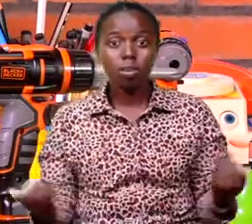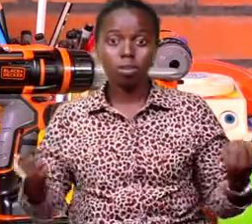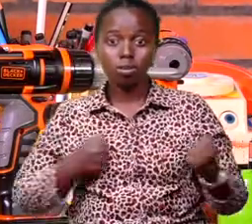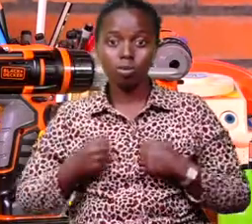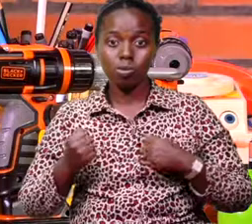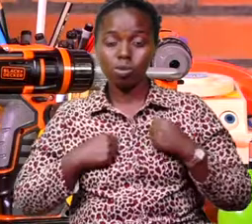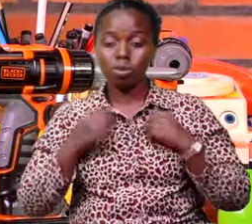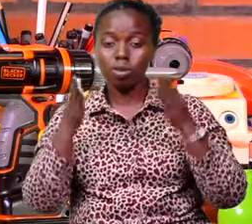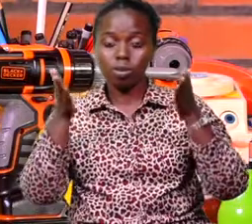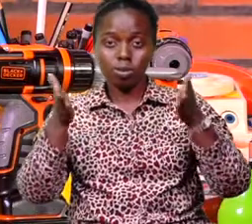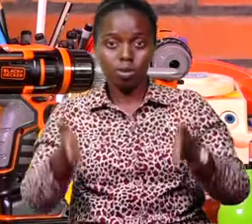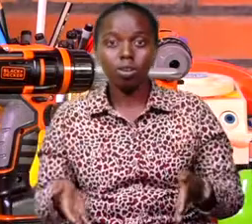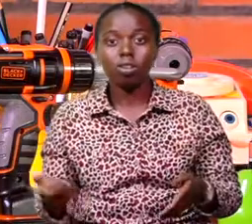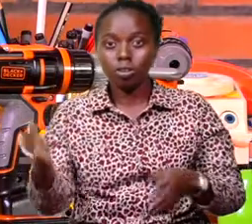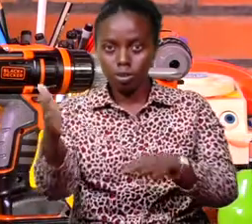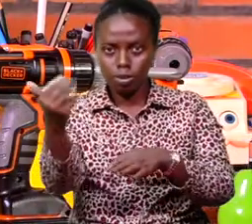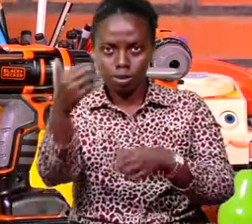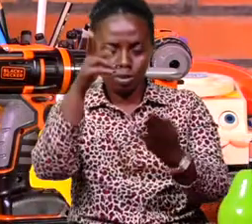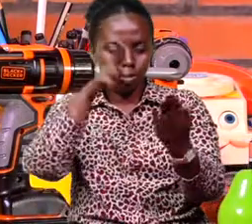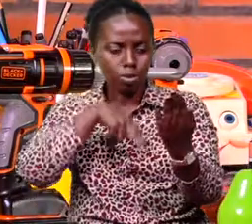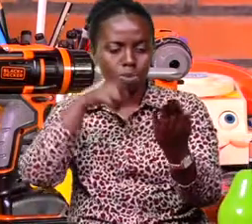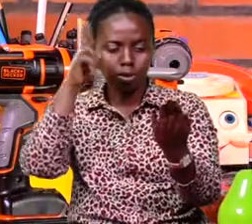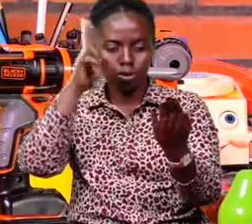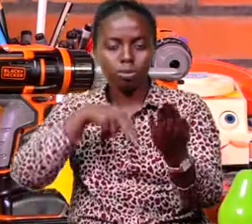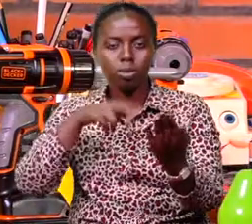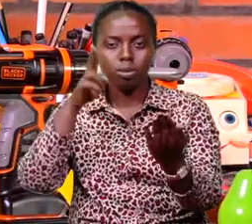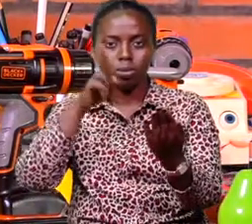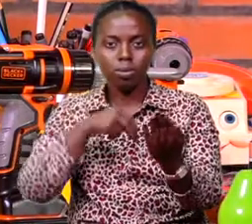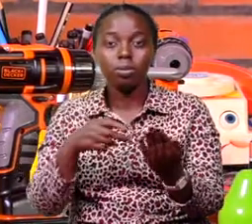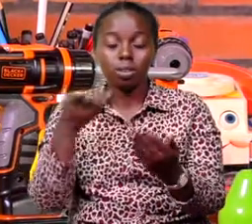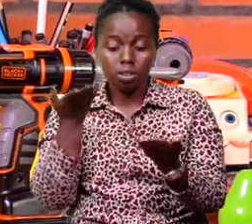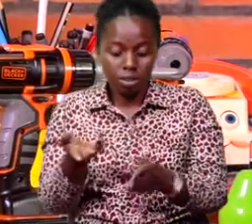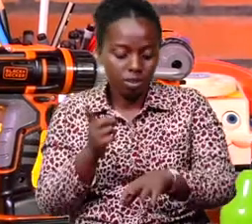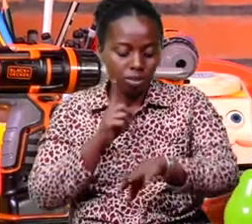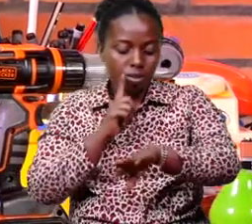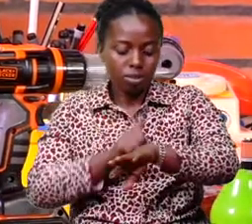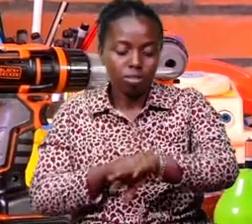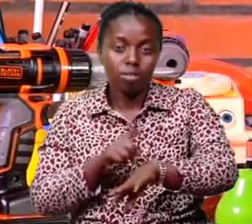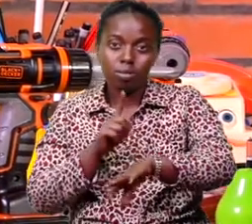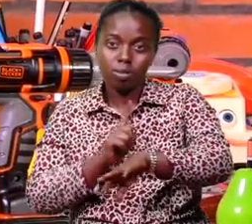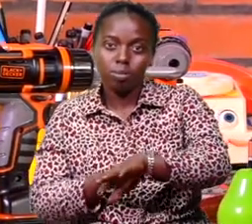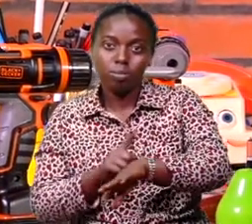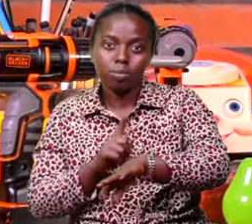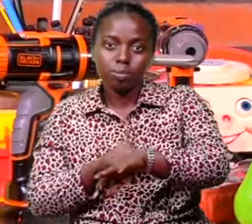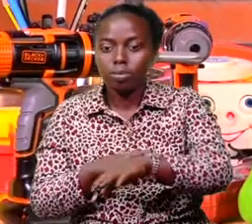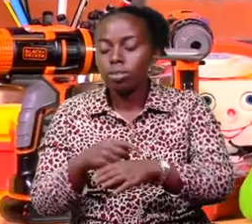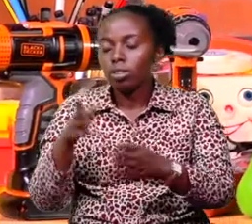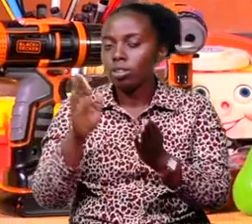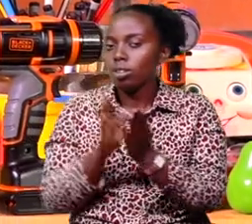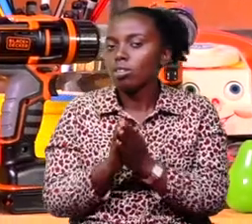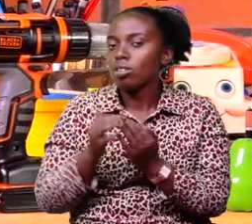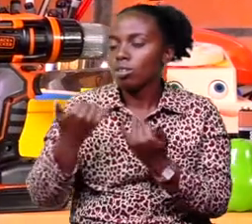gihe, cyo kudahishwa mu bitabo, kwino wisomere, uvome ubumenyi,